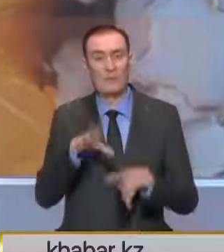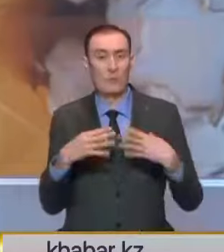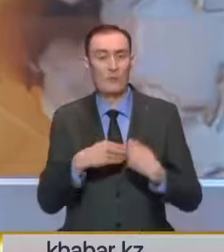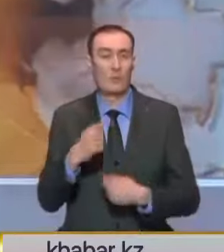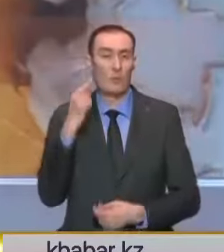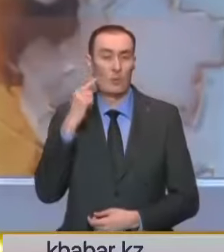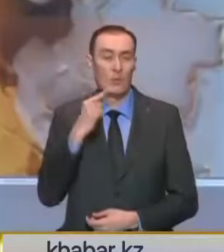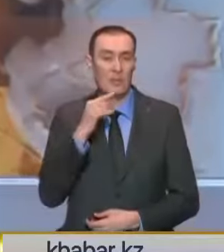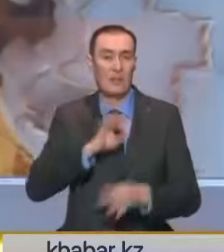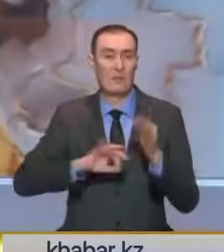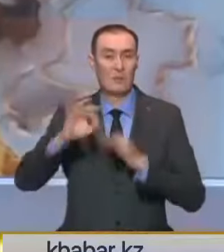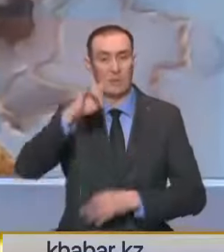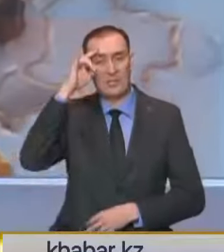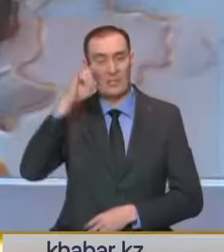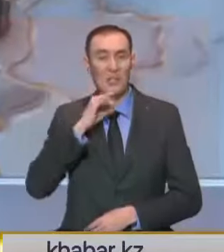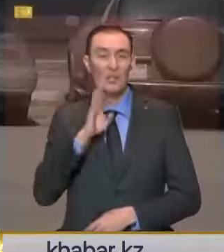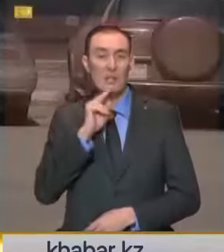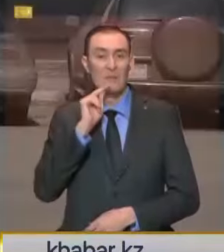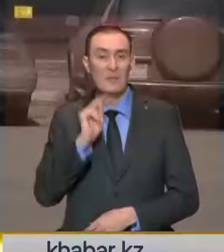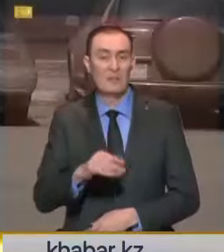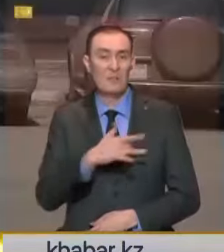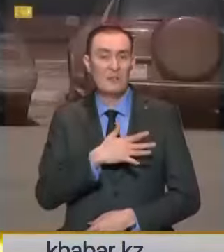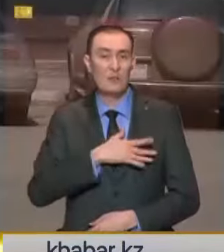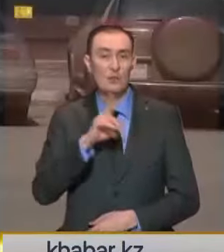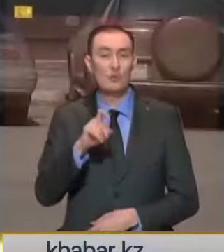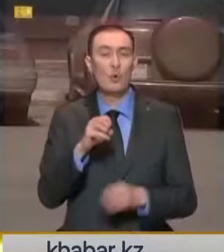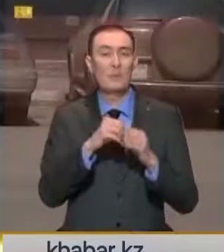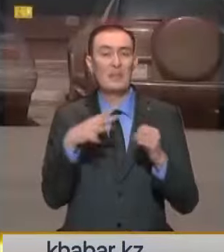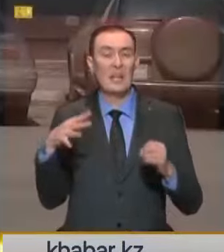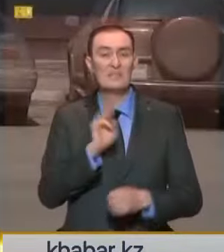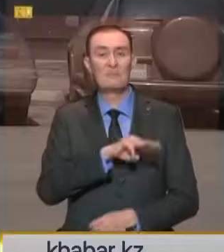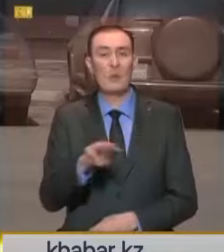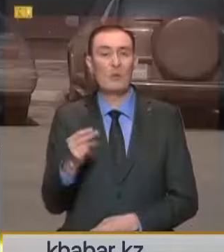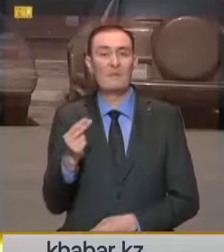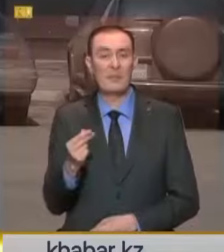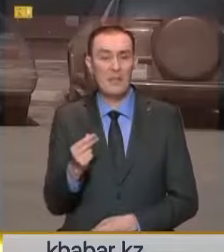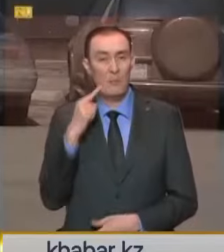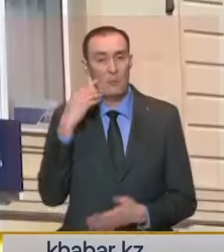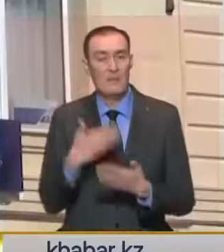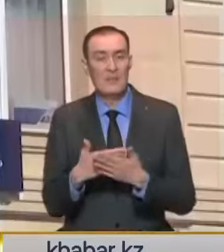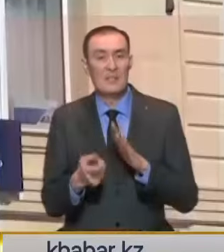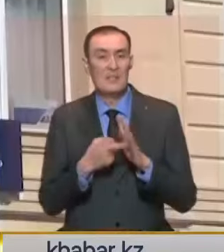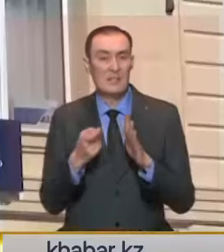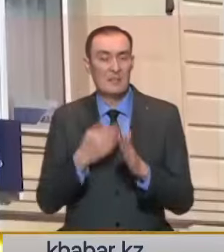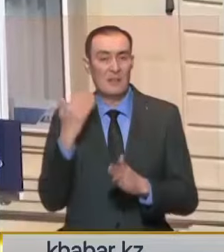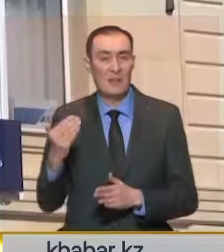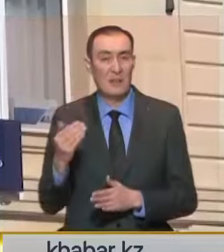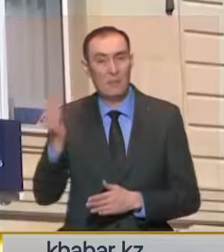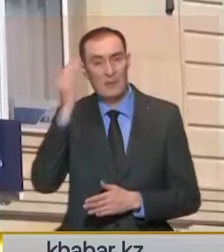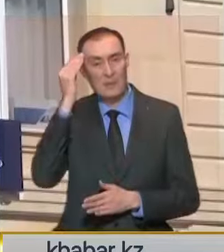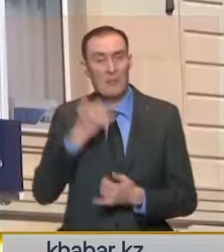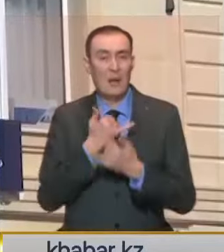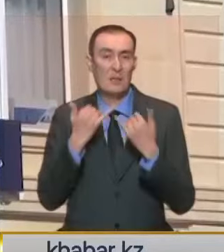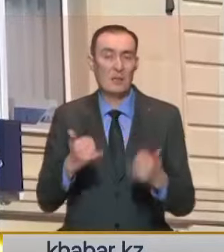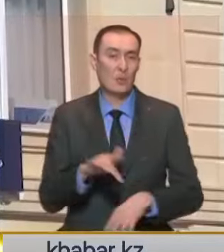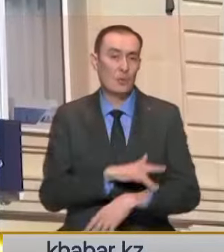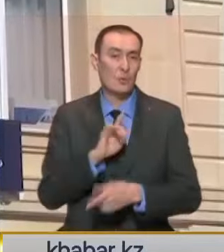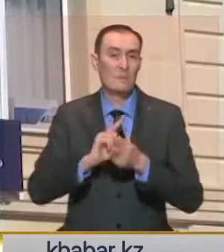на востоке республики. Женщину обвиняют в присвоении 115 миллионов тенге. По версии следствия, она под видом оказания